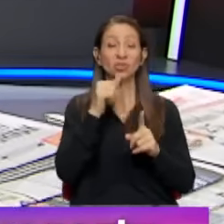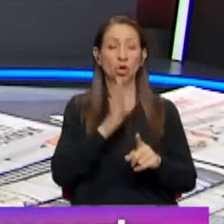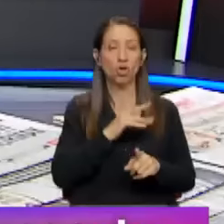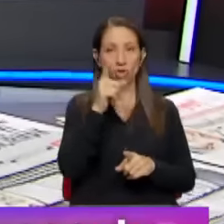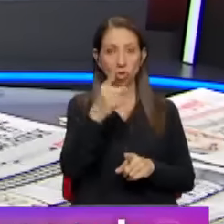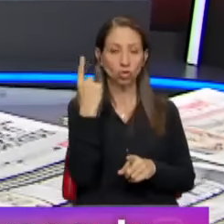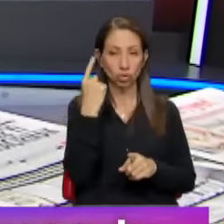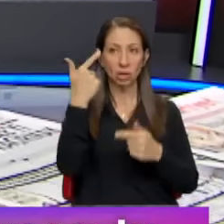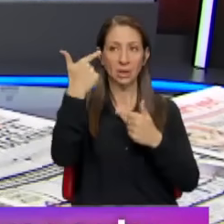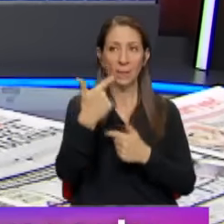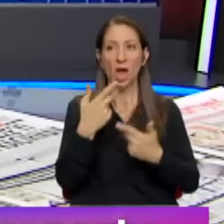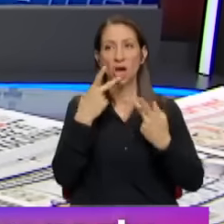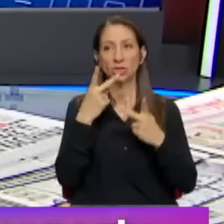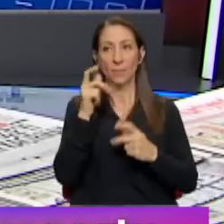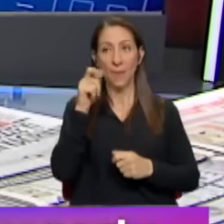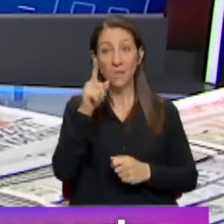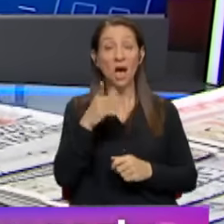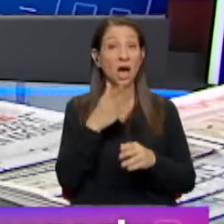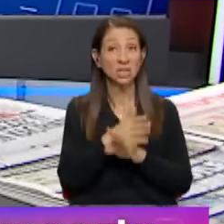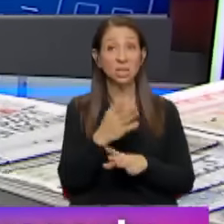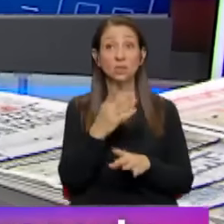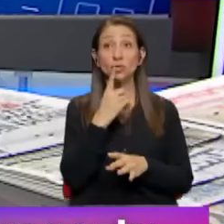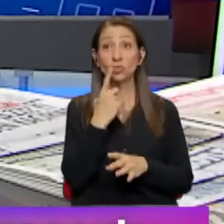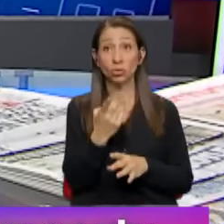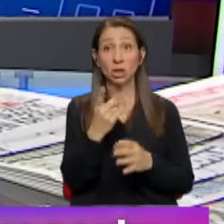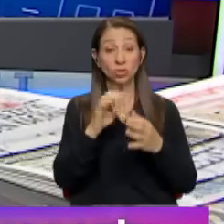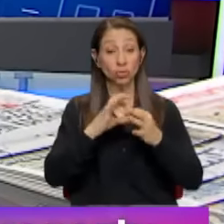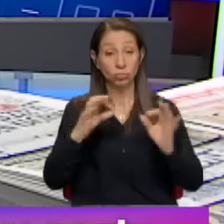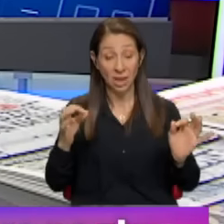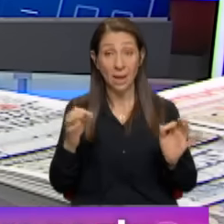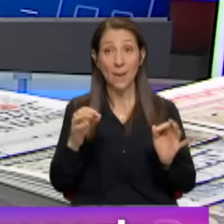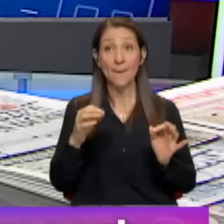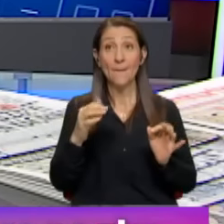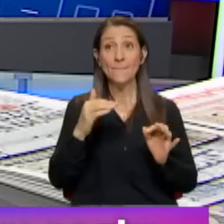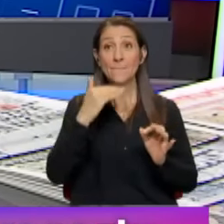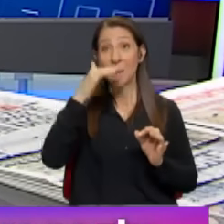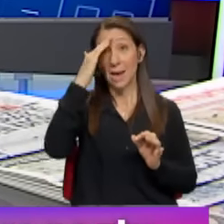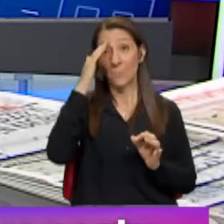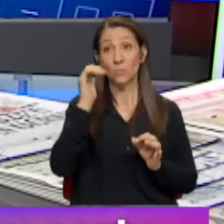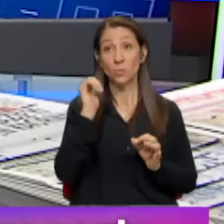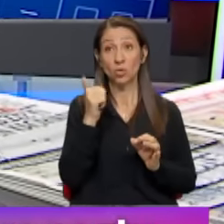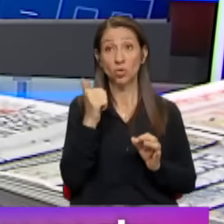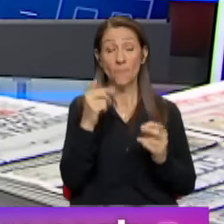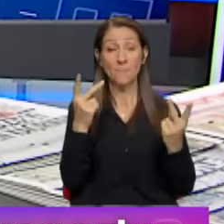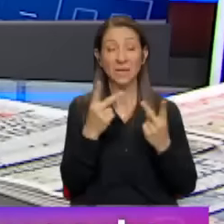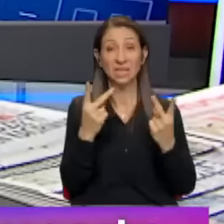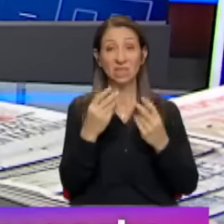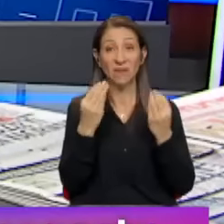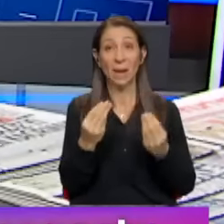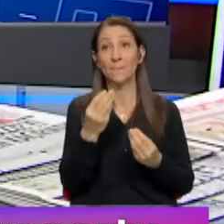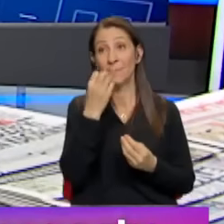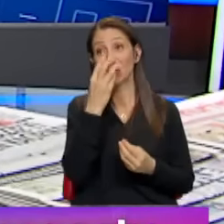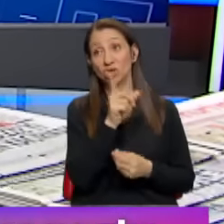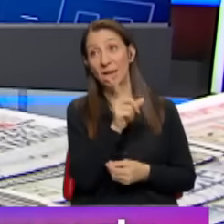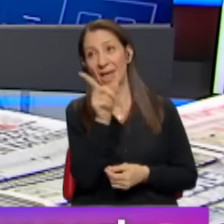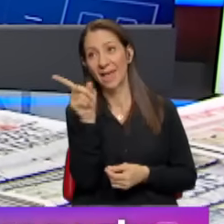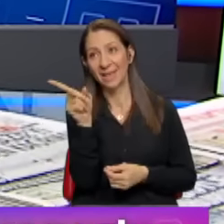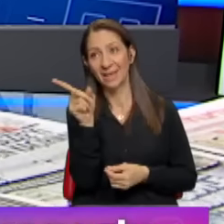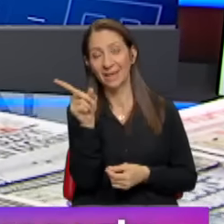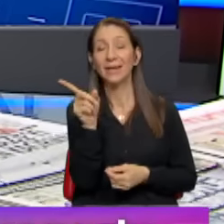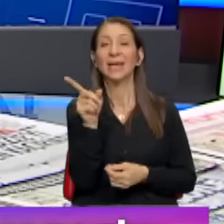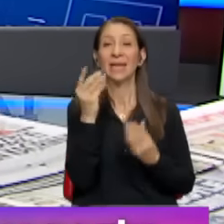kameraların karşısındaydı ve aslında sözleri, cümleleri bayram günü mesaj veren Bahçeli'ye